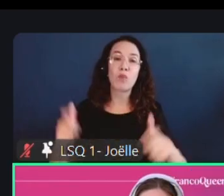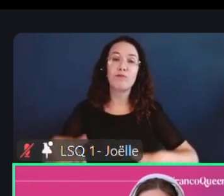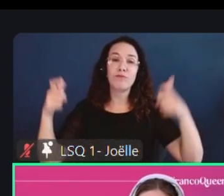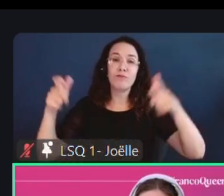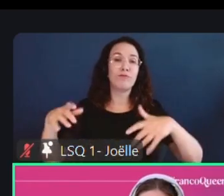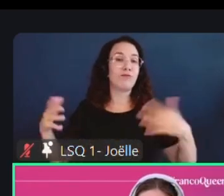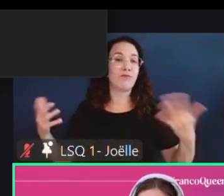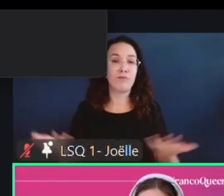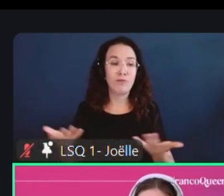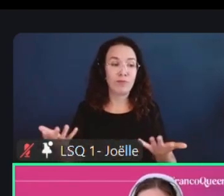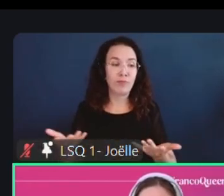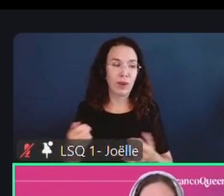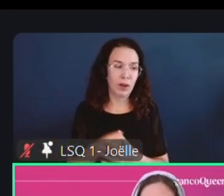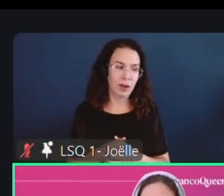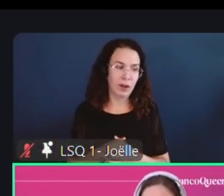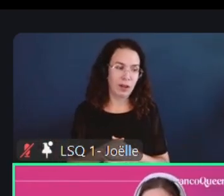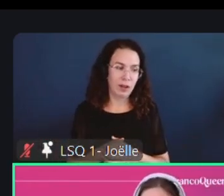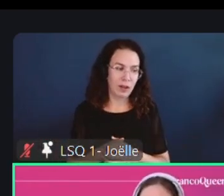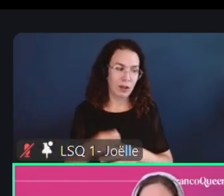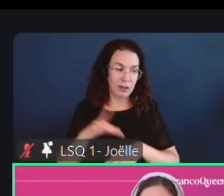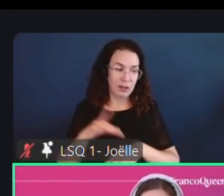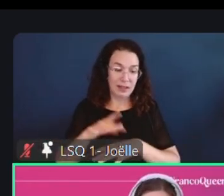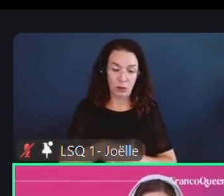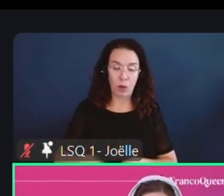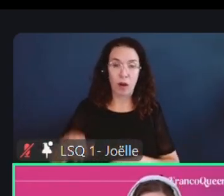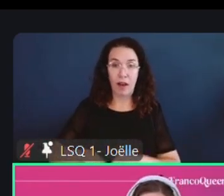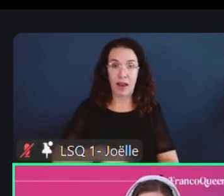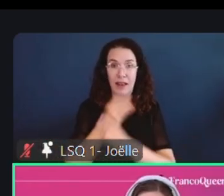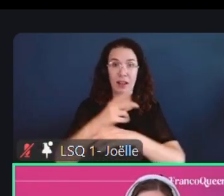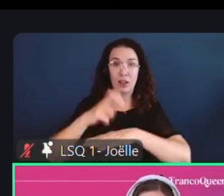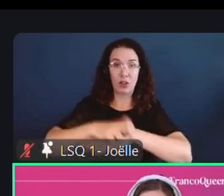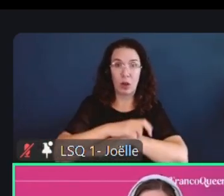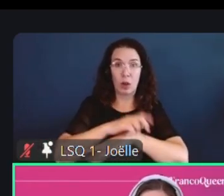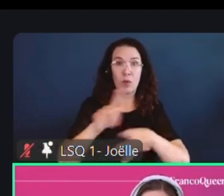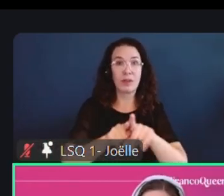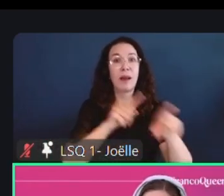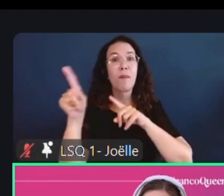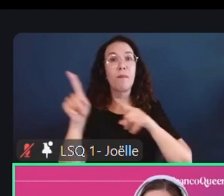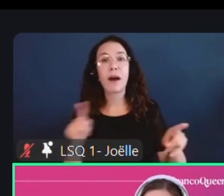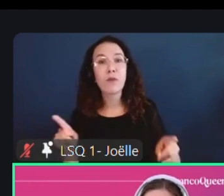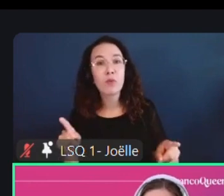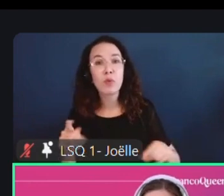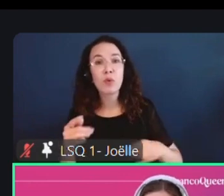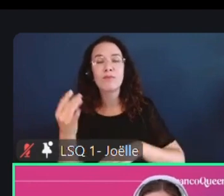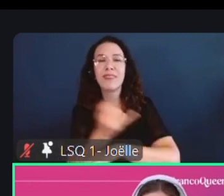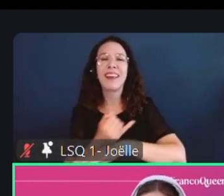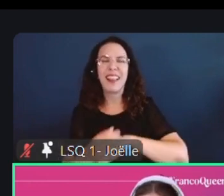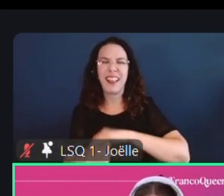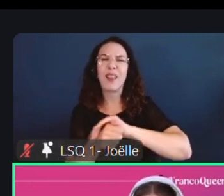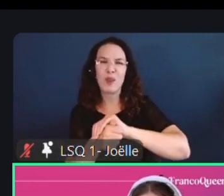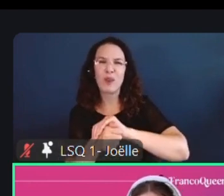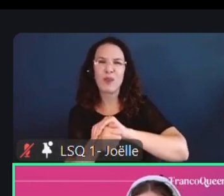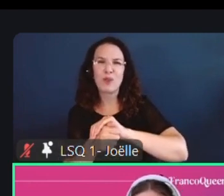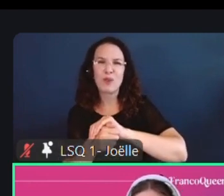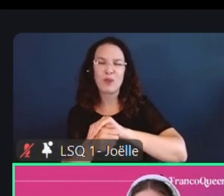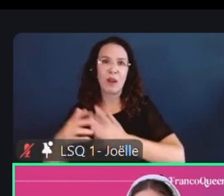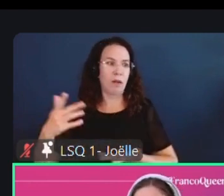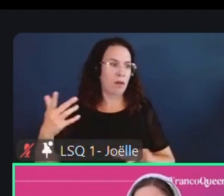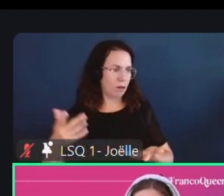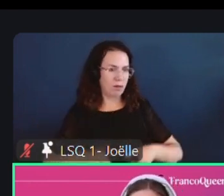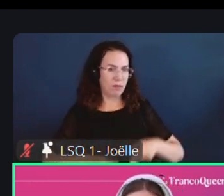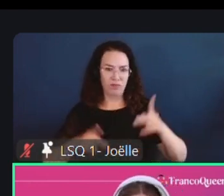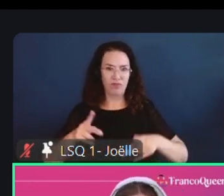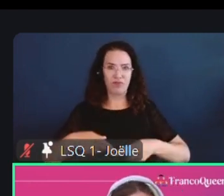euh, qui, sur le territoire Anishinaabe et partout ailleurs, en fait, sur l'île de la Tortue, qui a été écrasée ou que